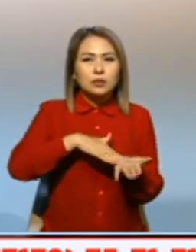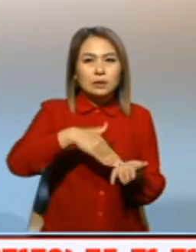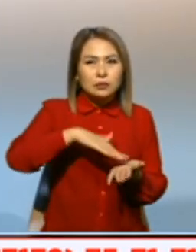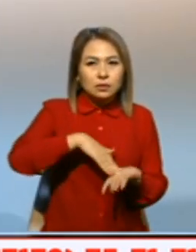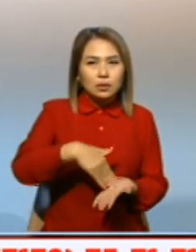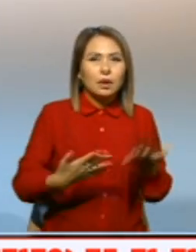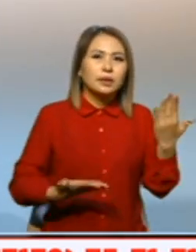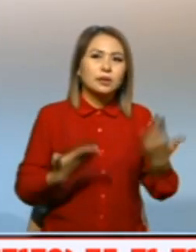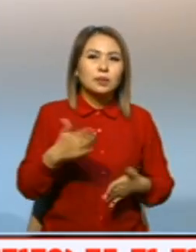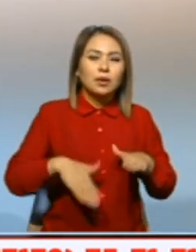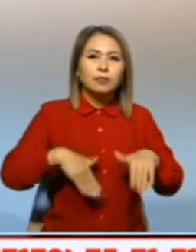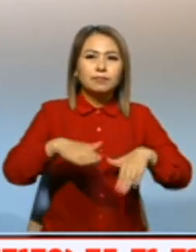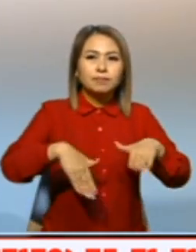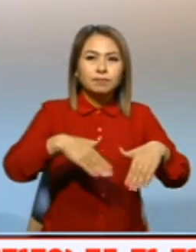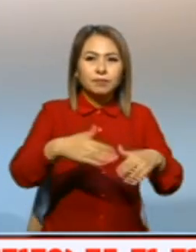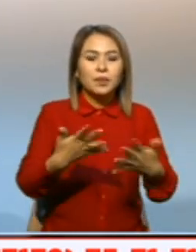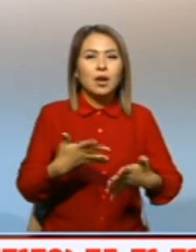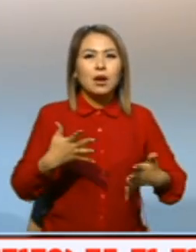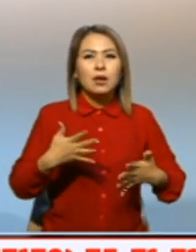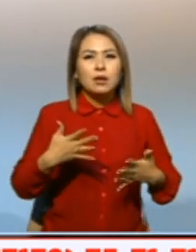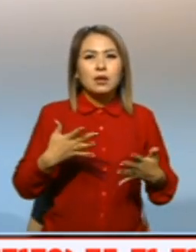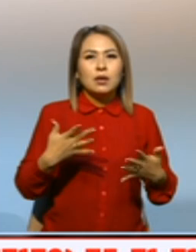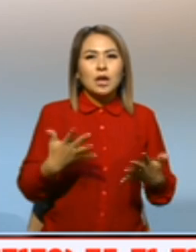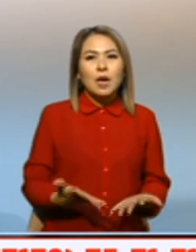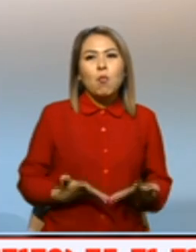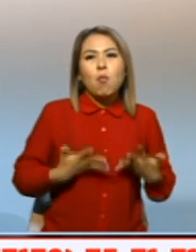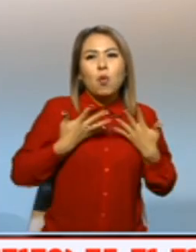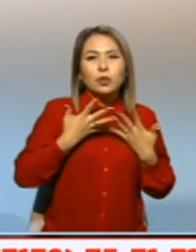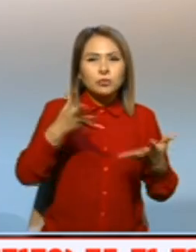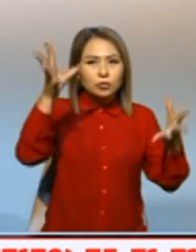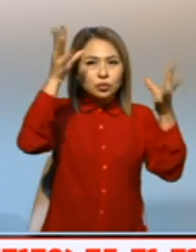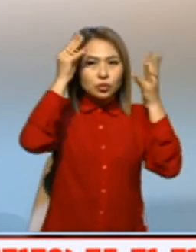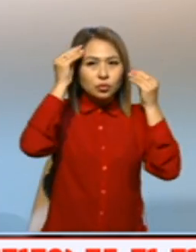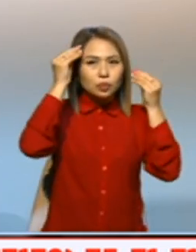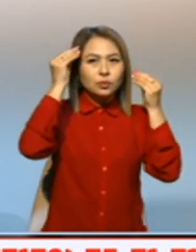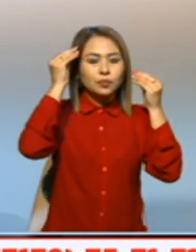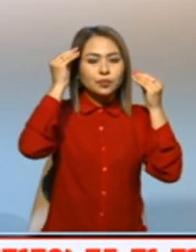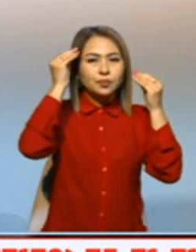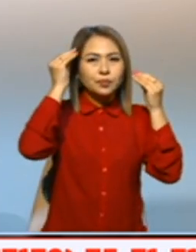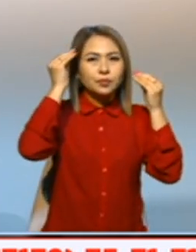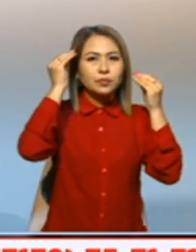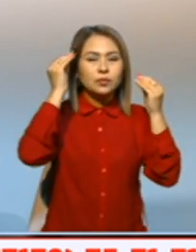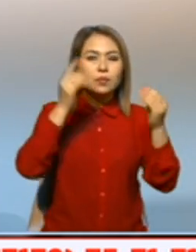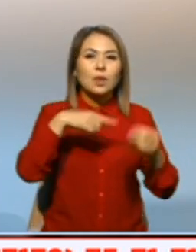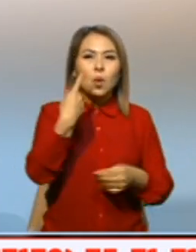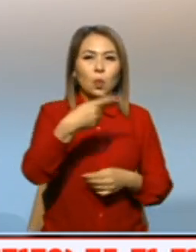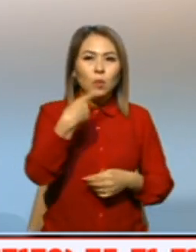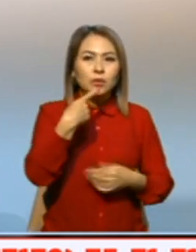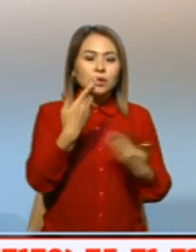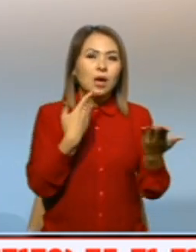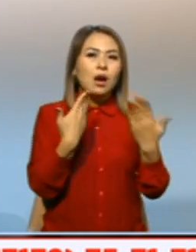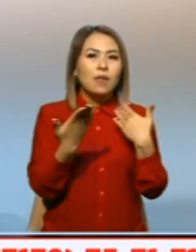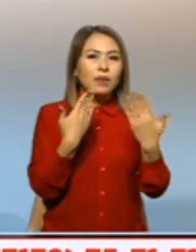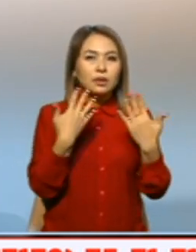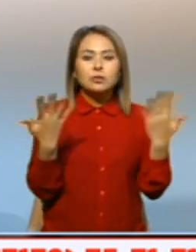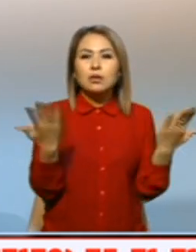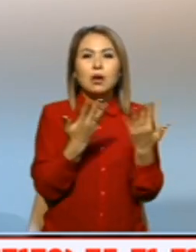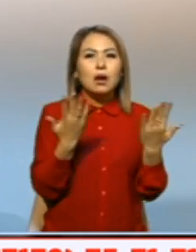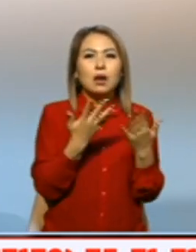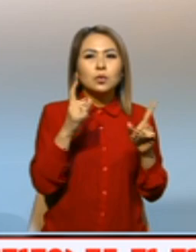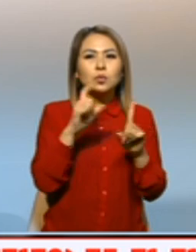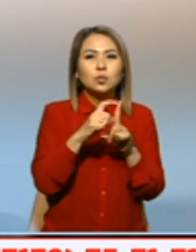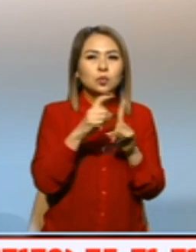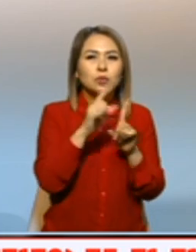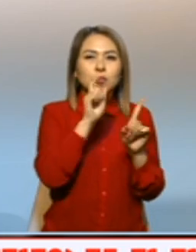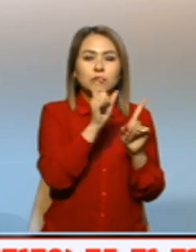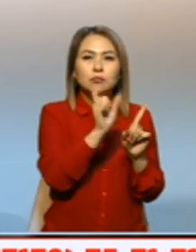ма, баланың эмоциясы, түсіну, қабылдау жағдайы, сөйлеудің өзі қанша сөздіктен тұрады,